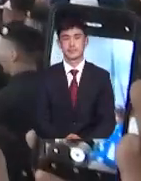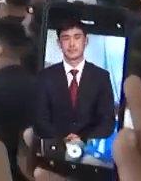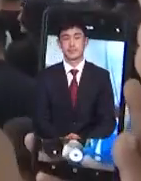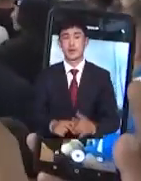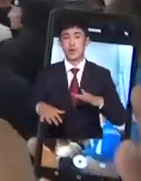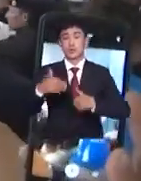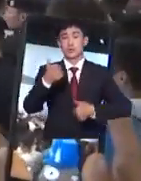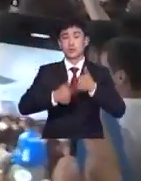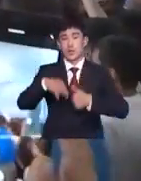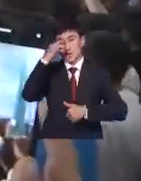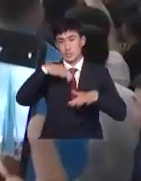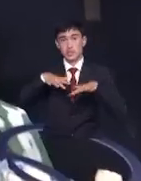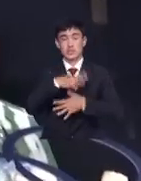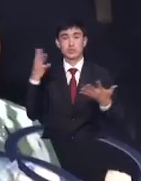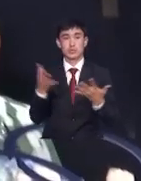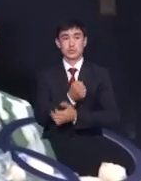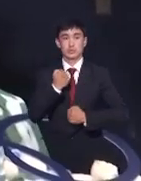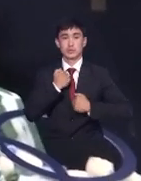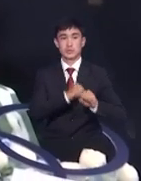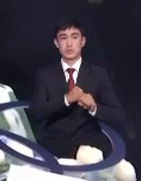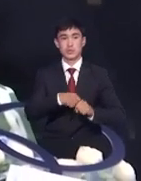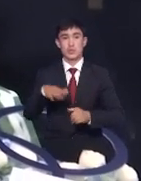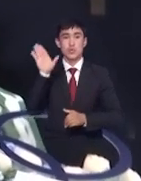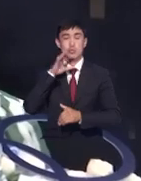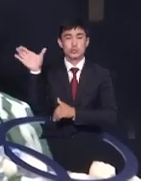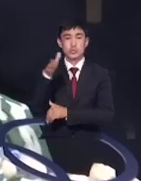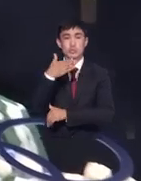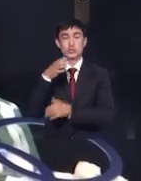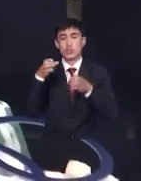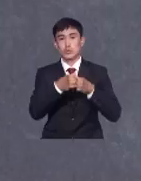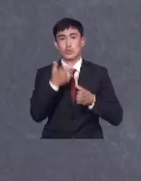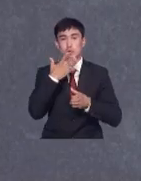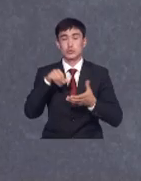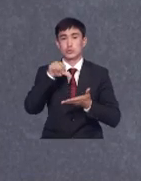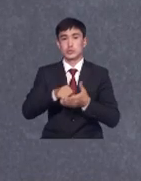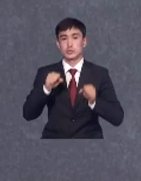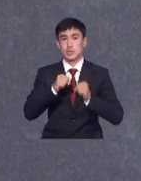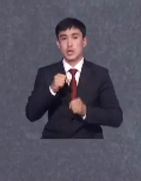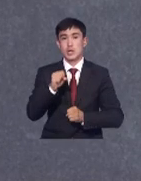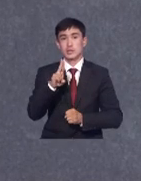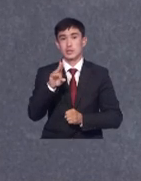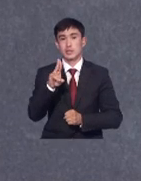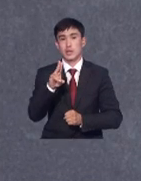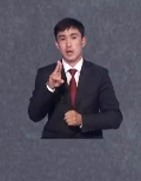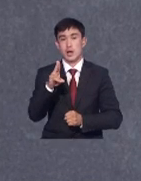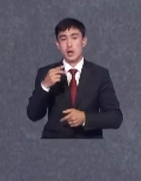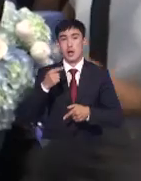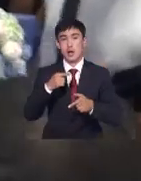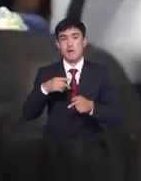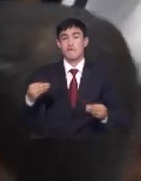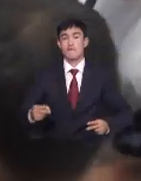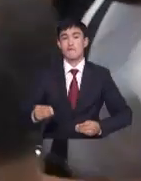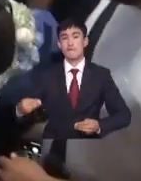Құрлықтық додада барша қазақ елінің үмітін ақтап, көк туымызды желбіреткен ұлттық құрама спортшысы қандай болсын құрметке лайық. Қарсы алған халқы